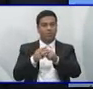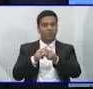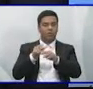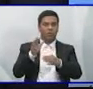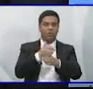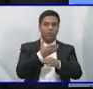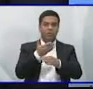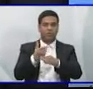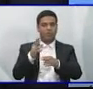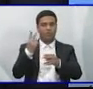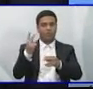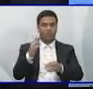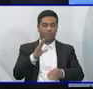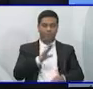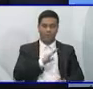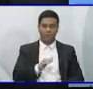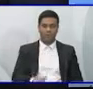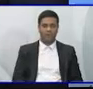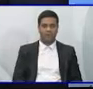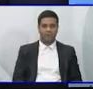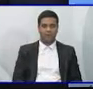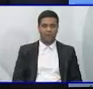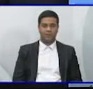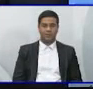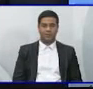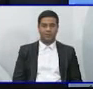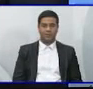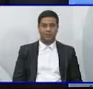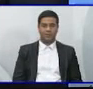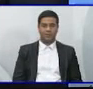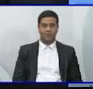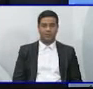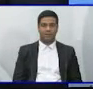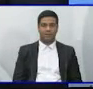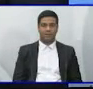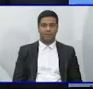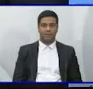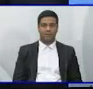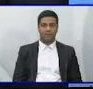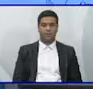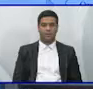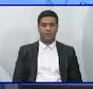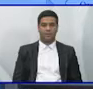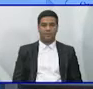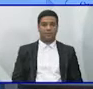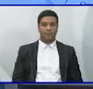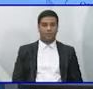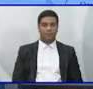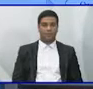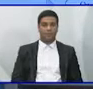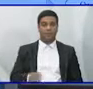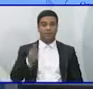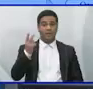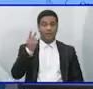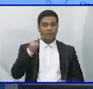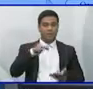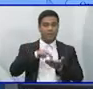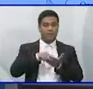joylashgan Qoraqalpoqlarning guruhini aytishimiz mumkin. Endi mavzumizning